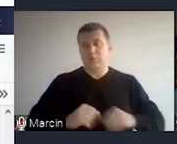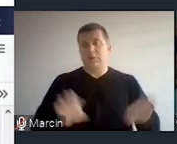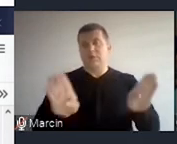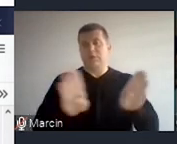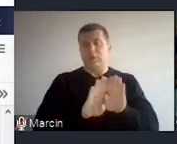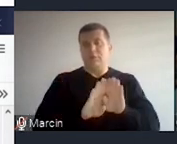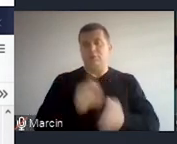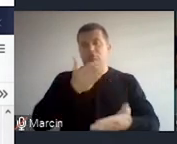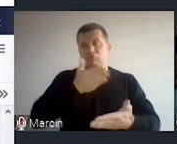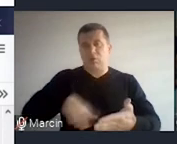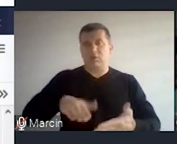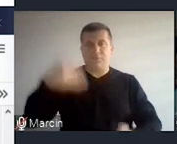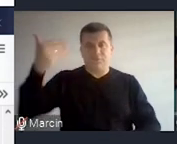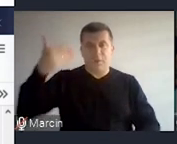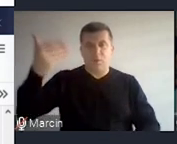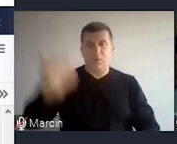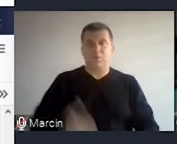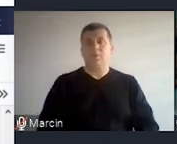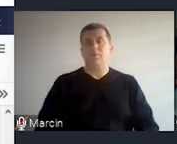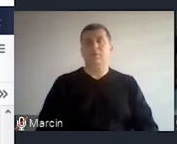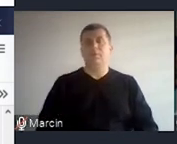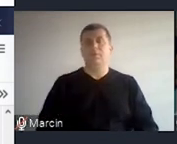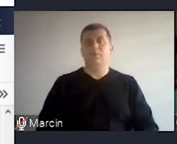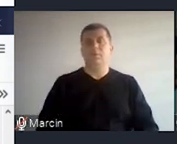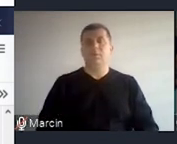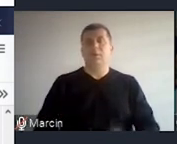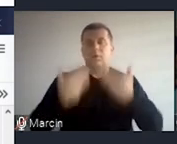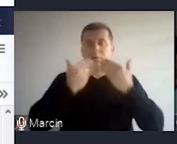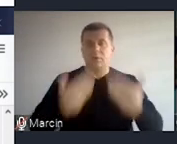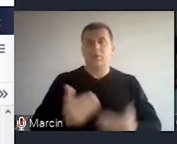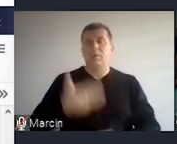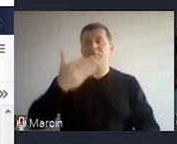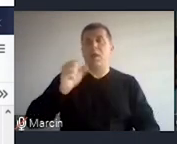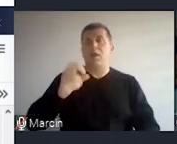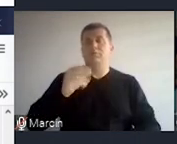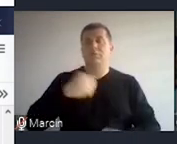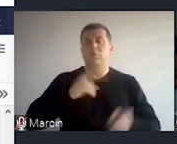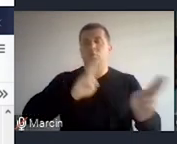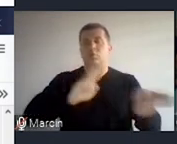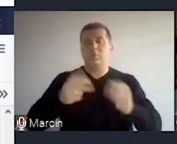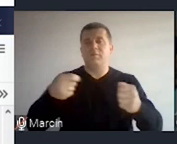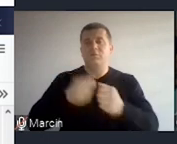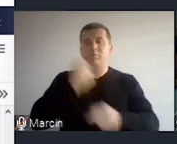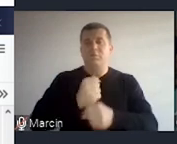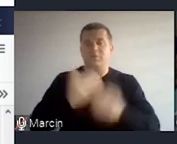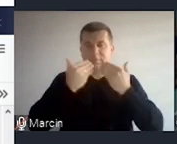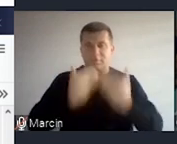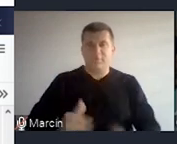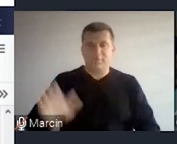zamknąć część wykładową. Dziękuję uprzejmie panu Marcinowi za współpracę i